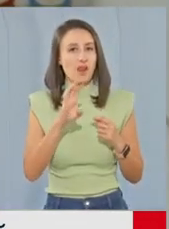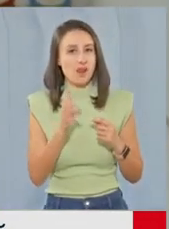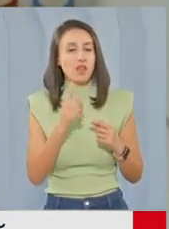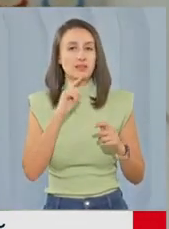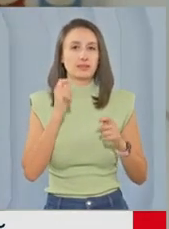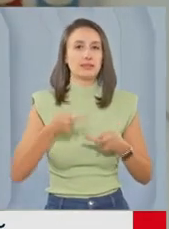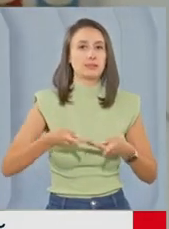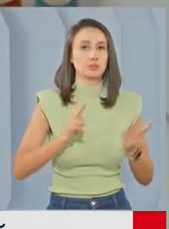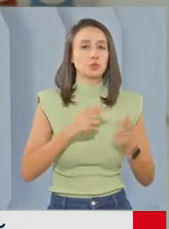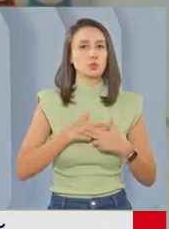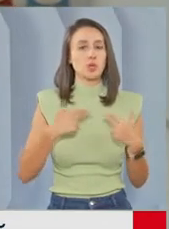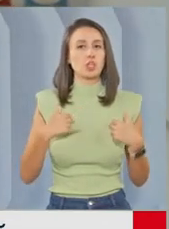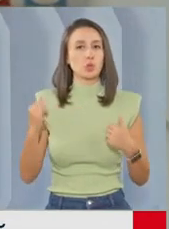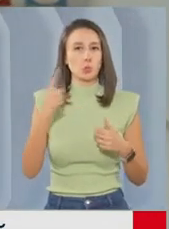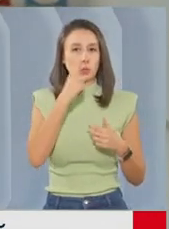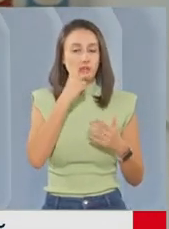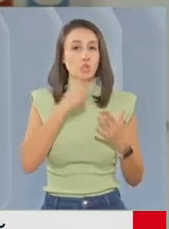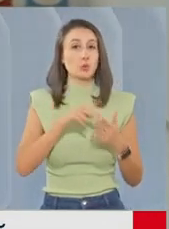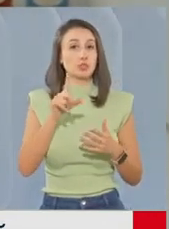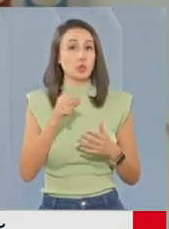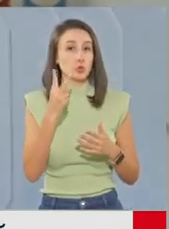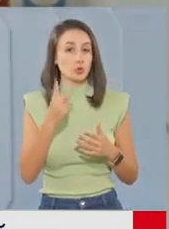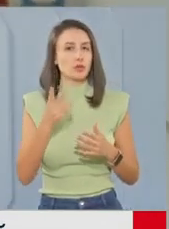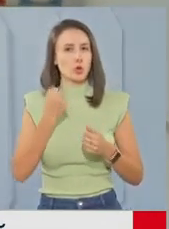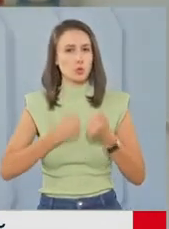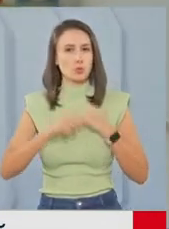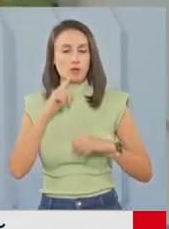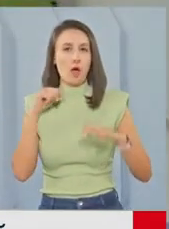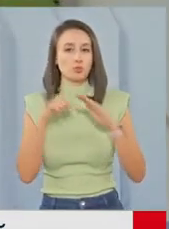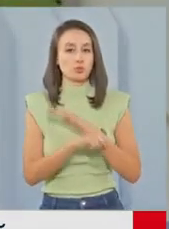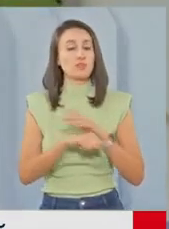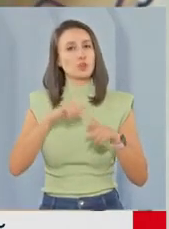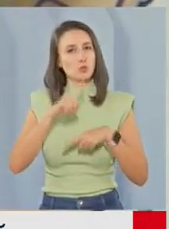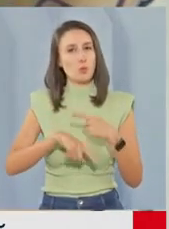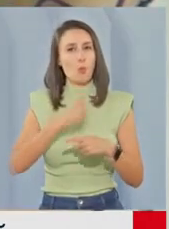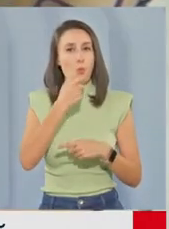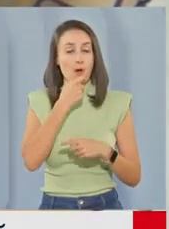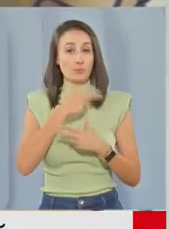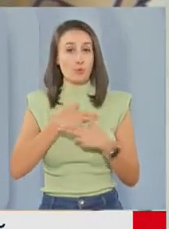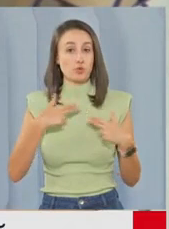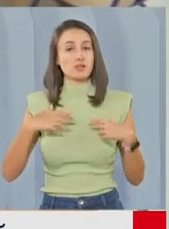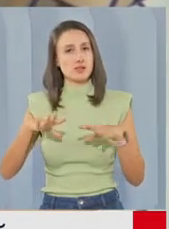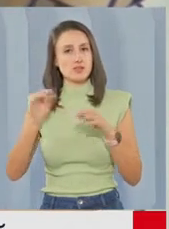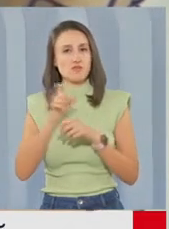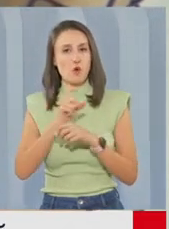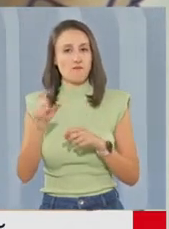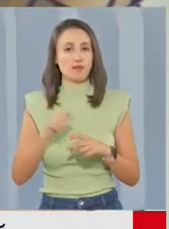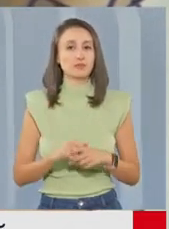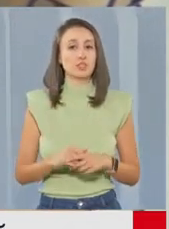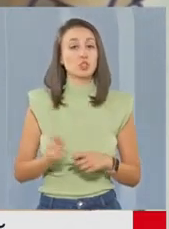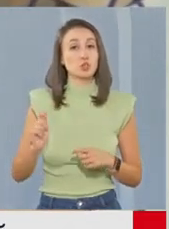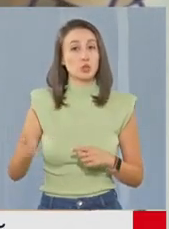trimisă în judecată în luna iunie 20202 pentru purtare abuzivă iar după un an de proces a fost găsită vinovată